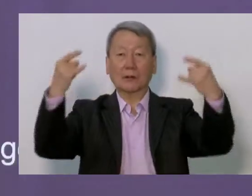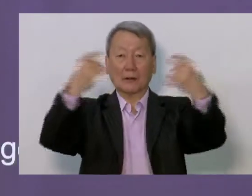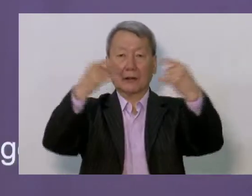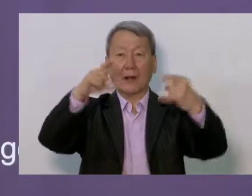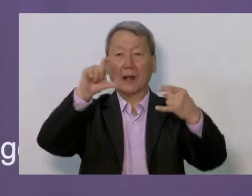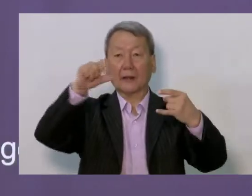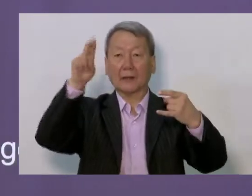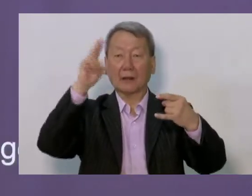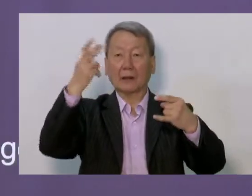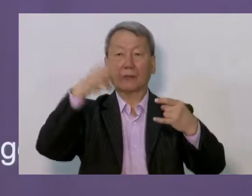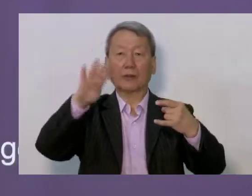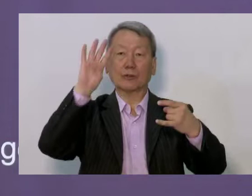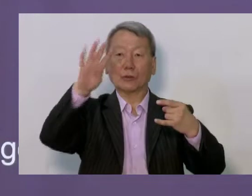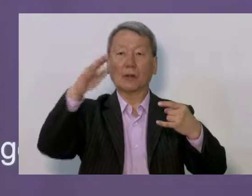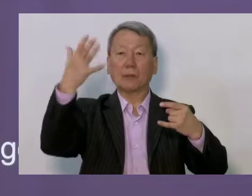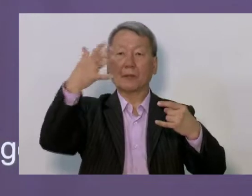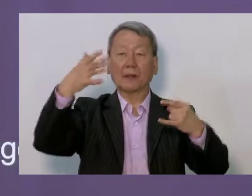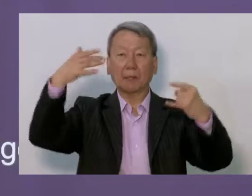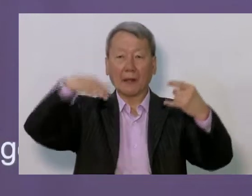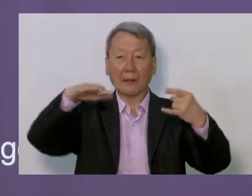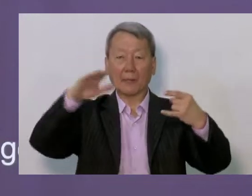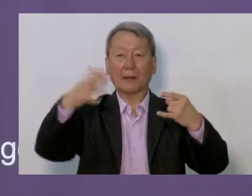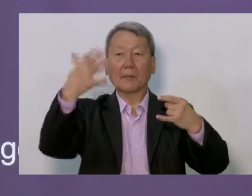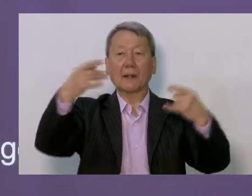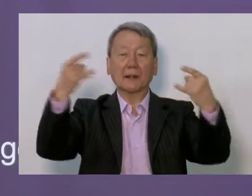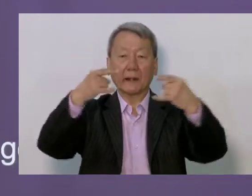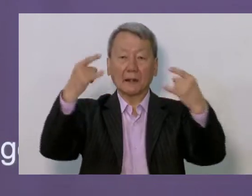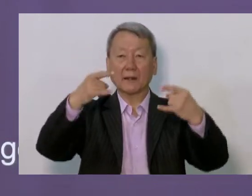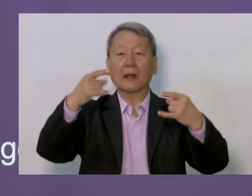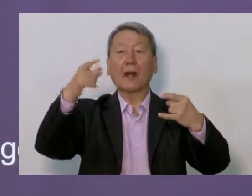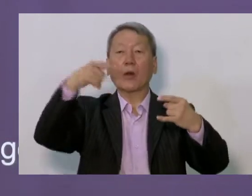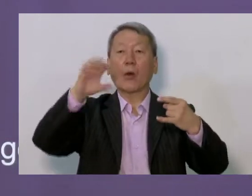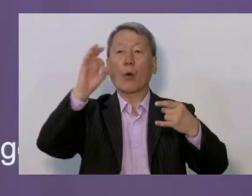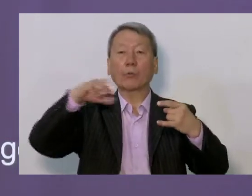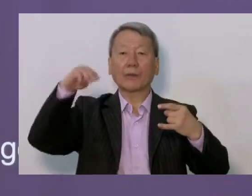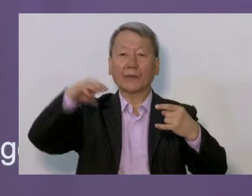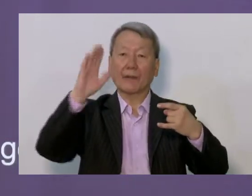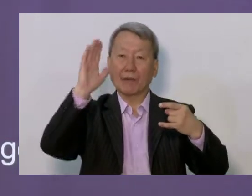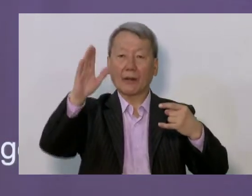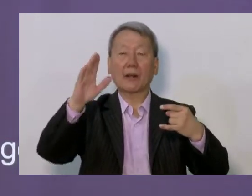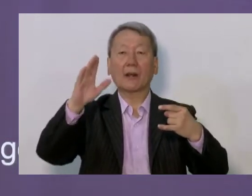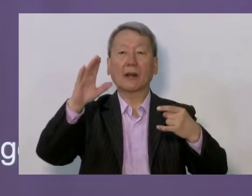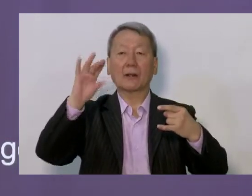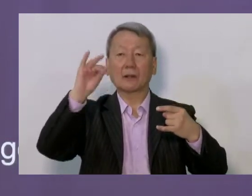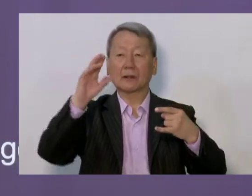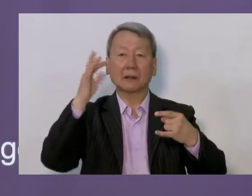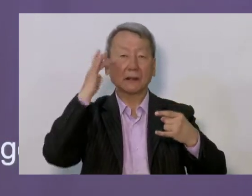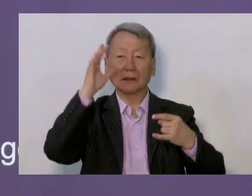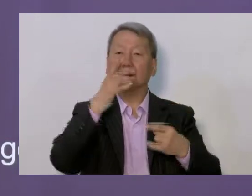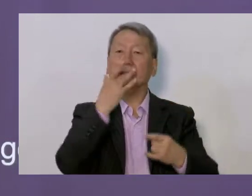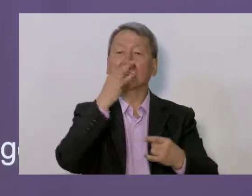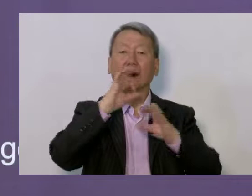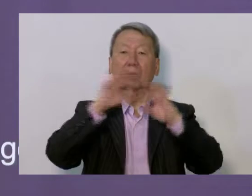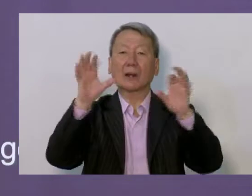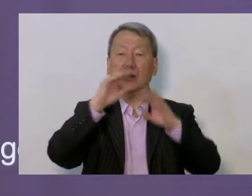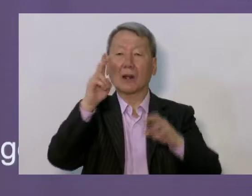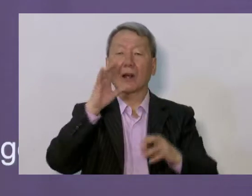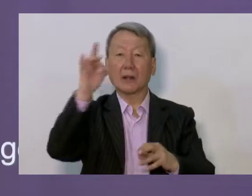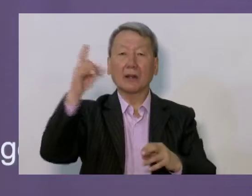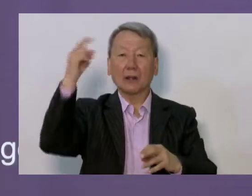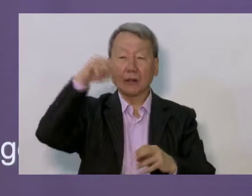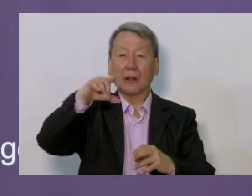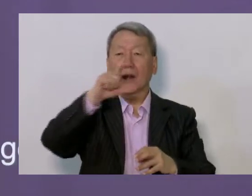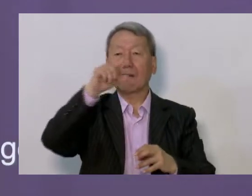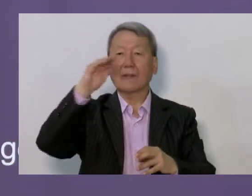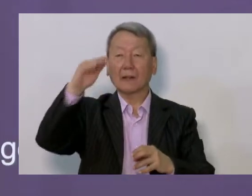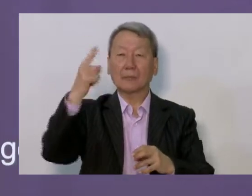түзүүдөн ЛТР, КТРК, Лато 24, Пирамида, 5-чи канал телеканалдарынан, облустук медиа борборлордон, Кабар Кыргыз улуттук маалымат агенттигинен, ошондой эле